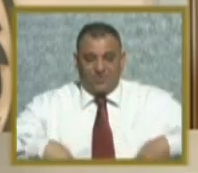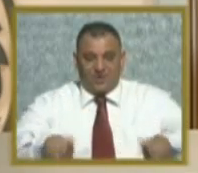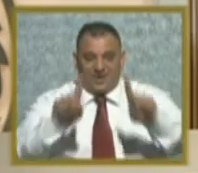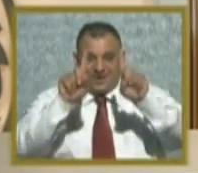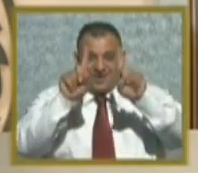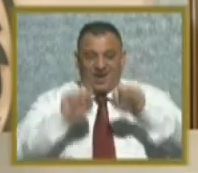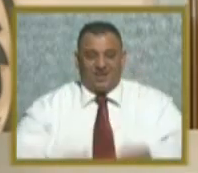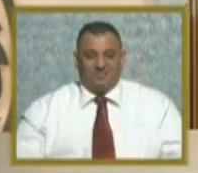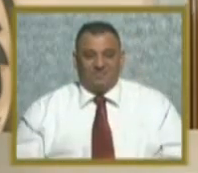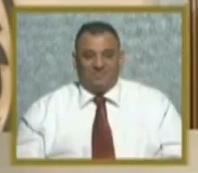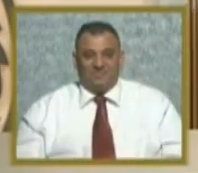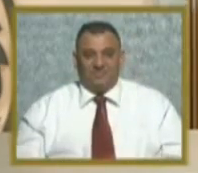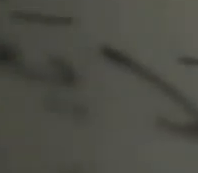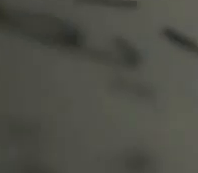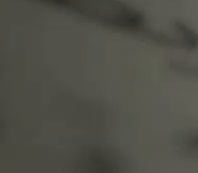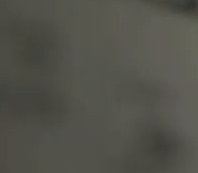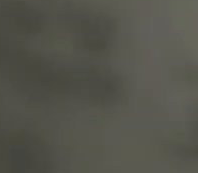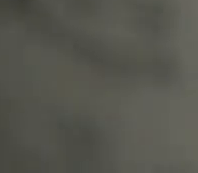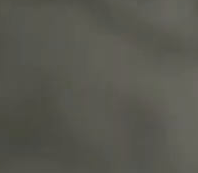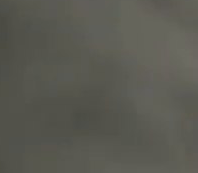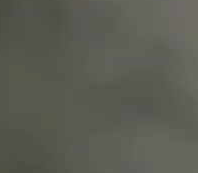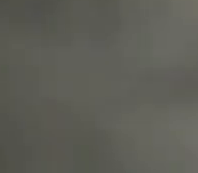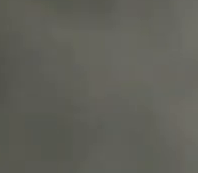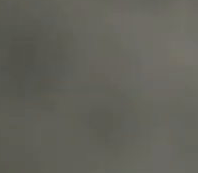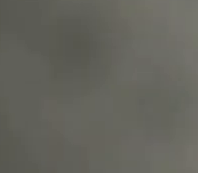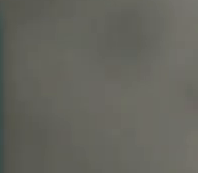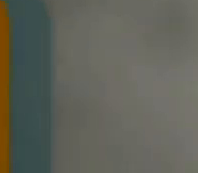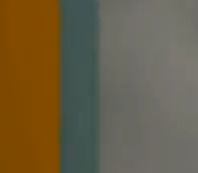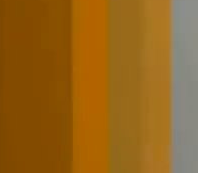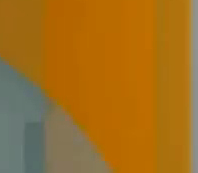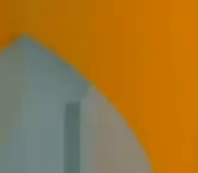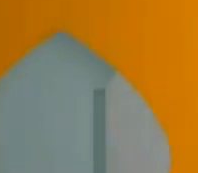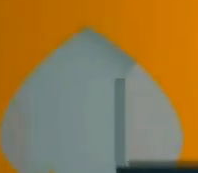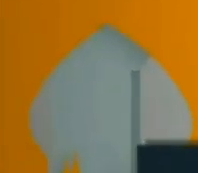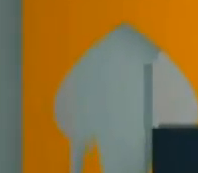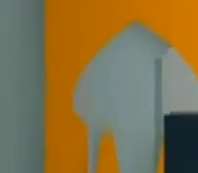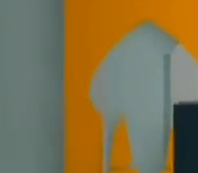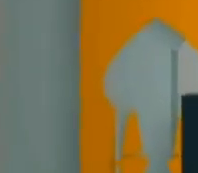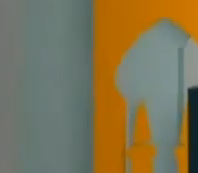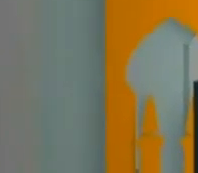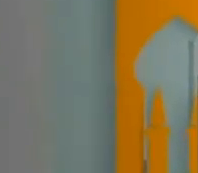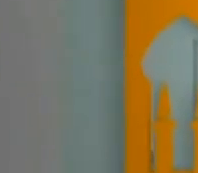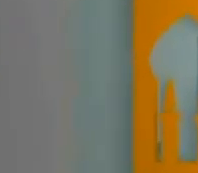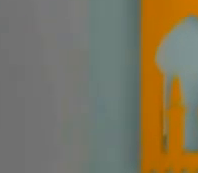لأجيب على بقية الأسئلة. ربي اجعلني مقيم الصلاة